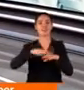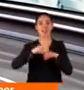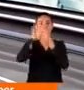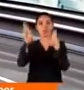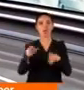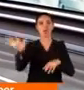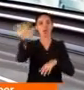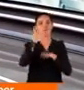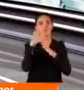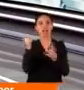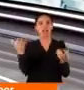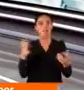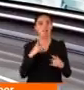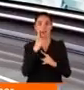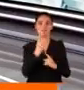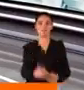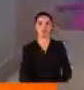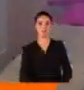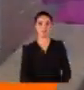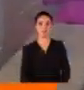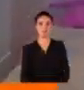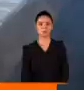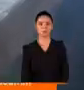spotçular oldukça yoğun.